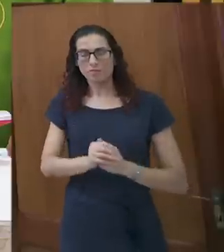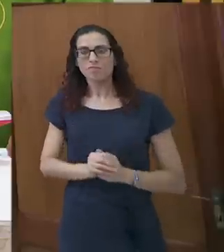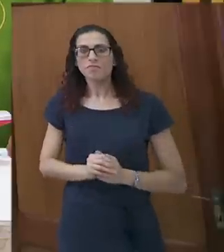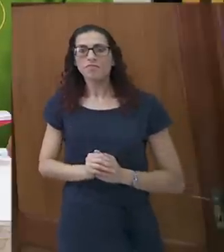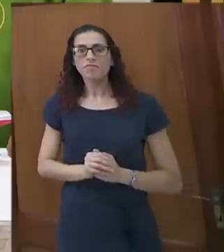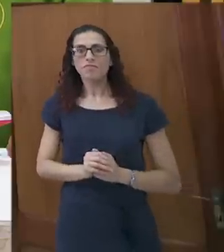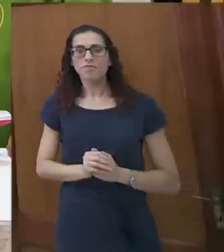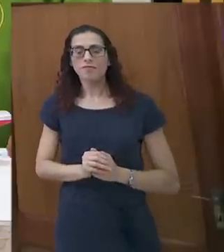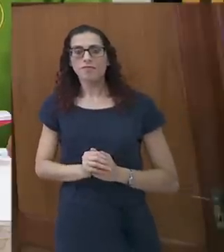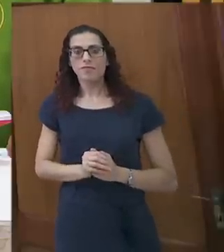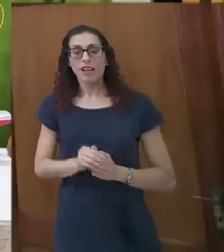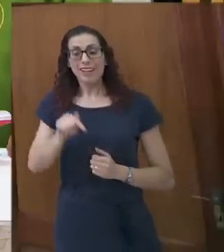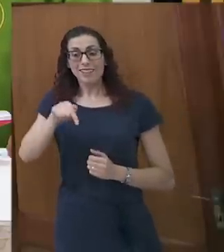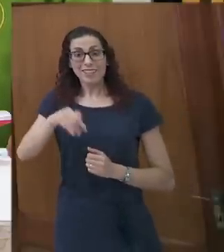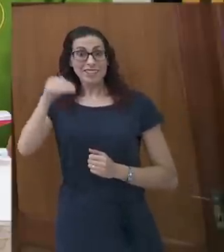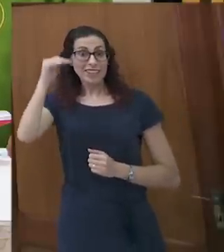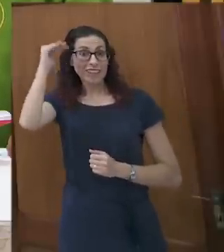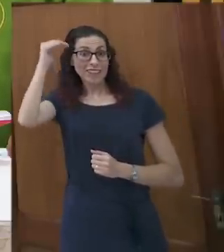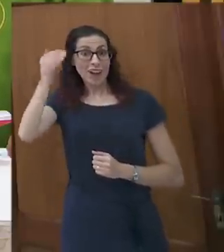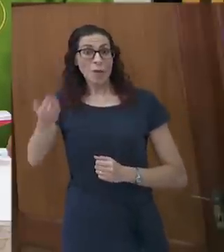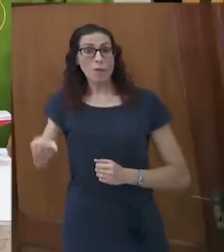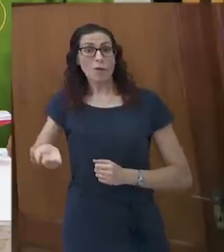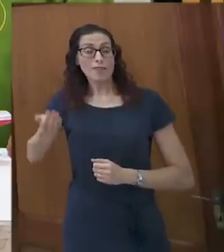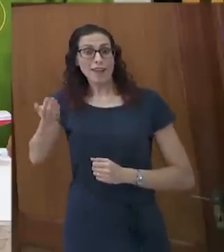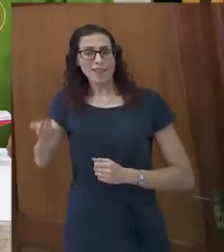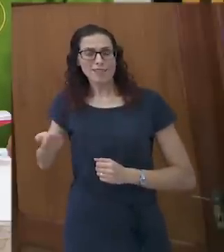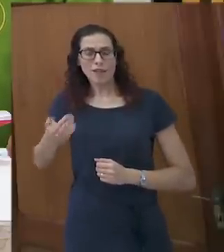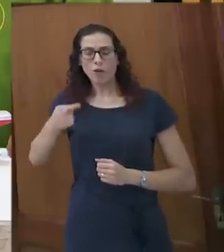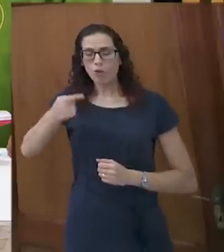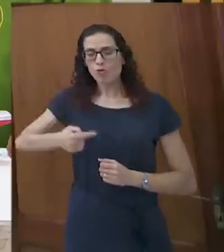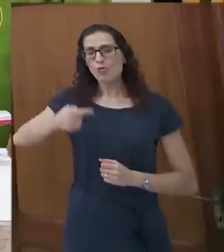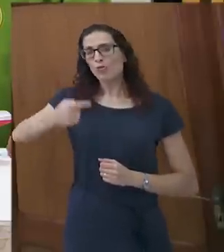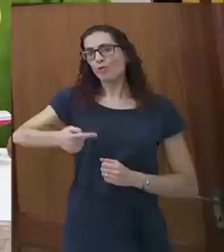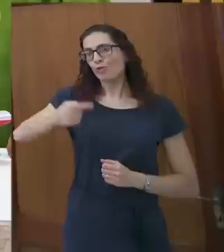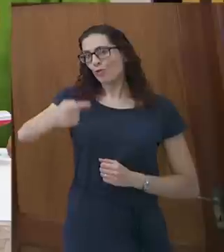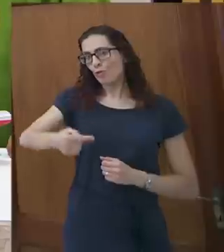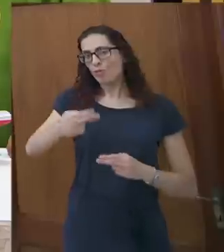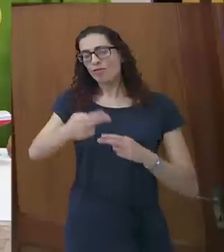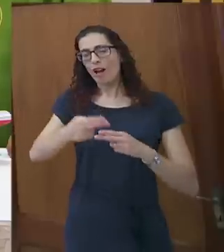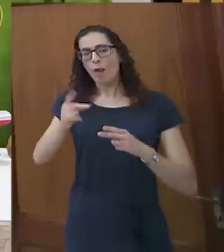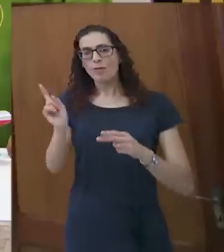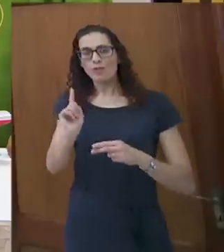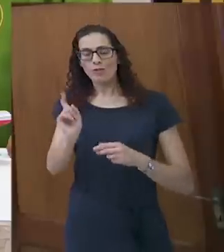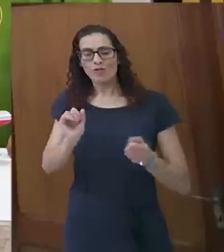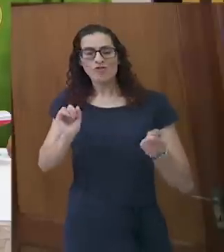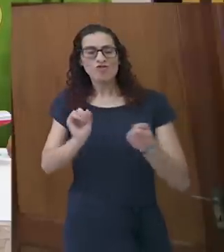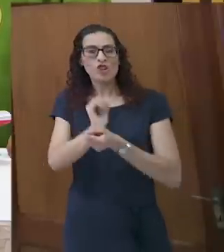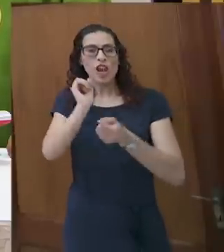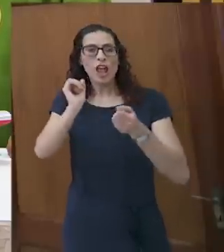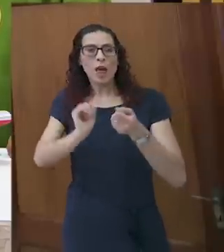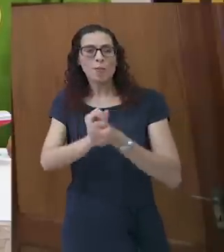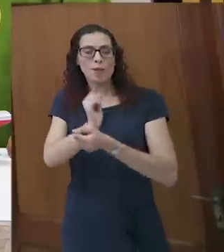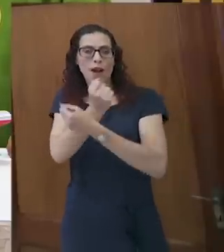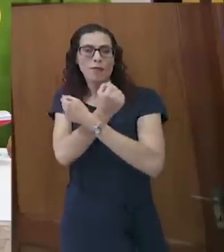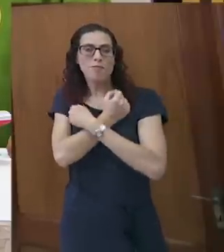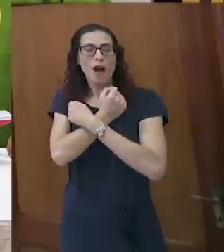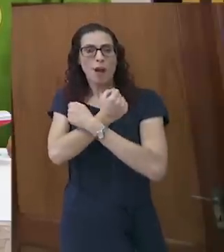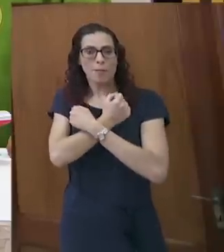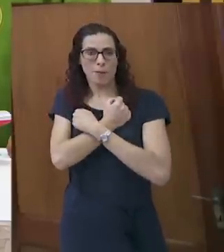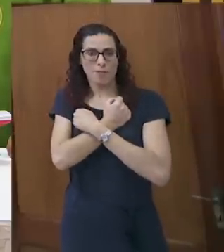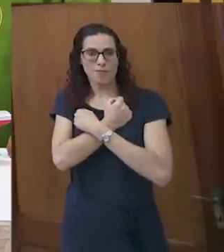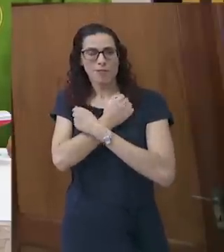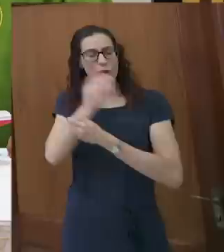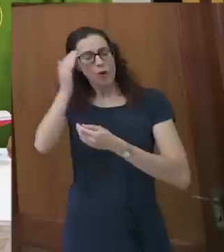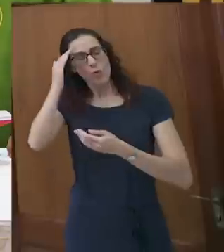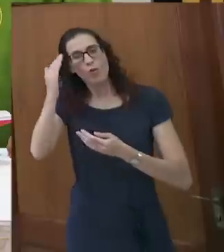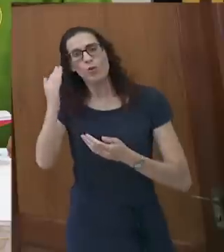id-dar hija kuljum ċelebrazzjoni ta' mħabba u ta' għożla.